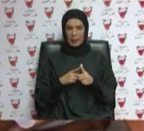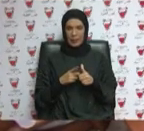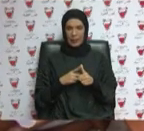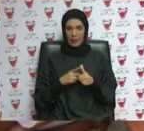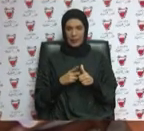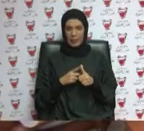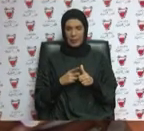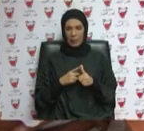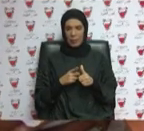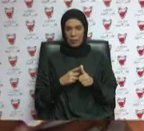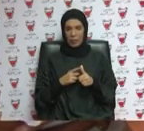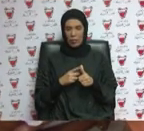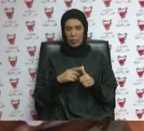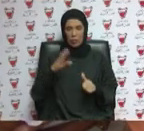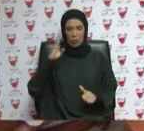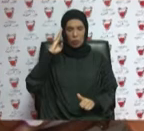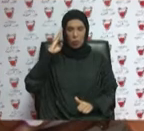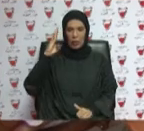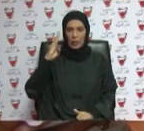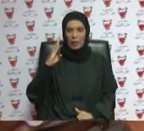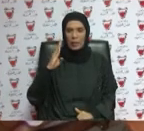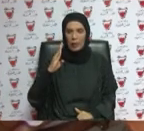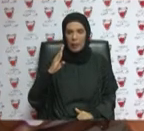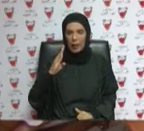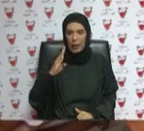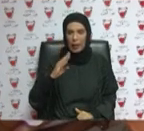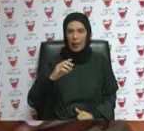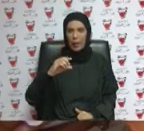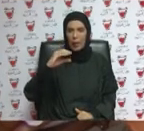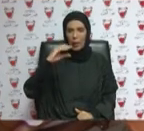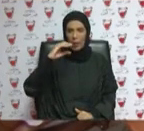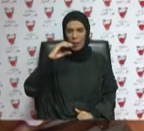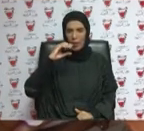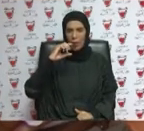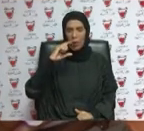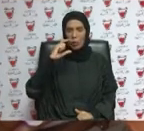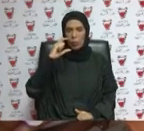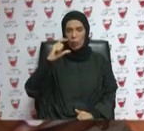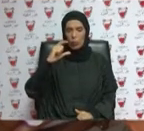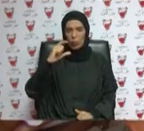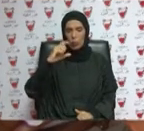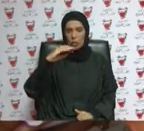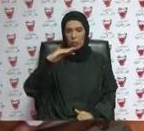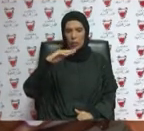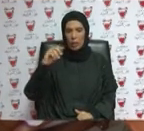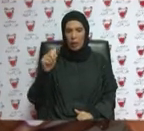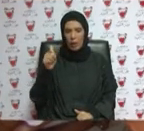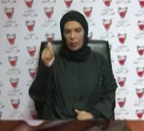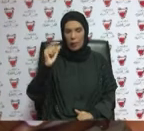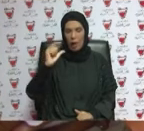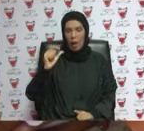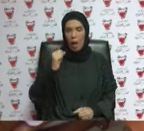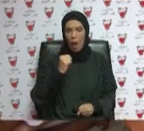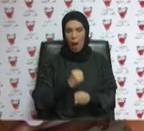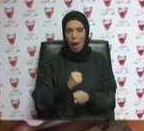الله وبركاته. معالي الرئيس، ودي أتقدم أولا بالشكر إلى دكتورة جهاد الفاضل